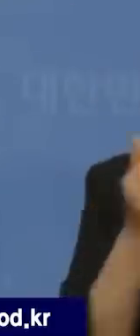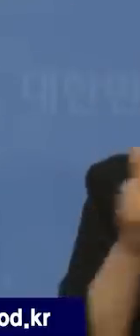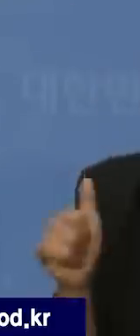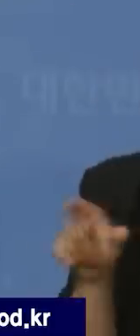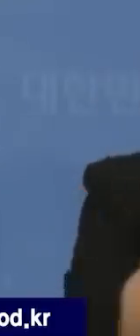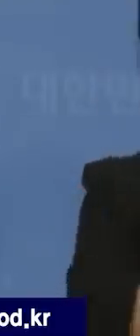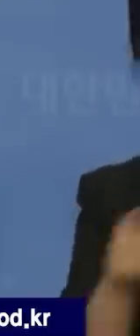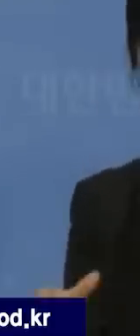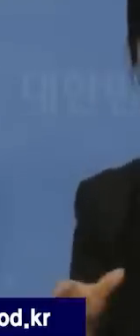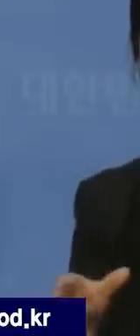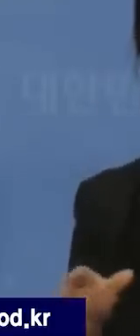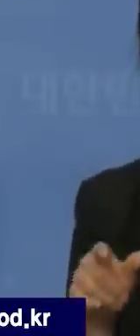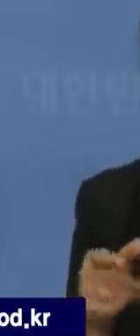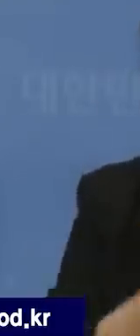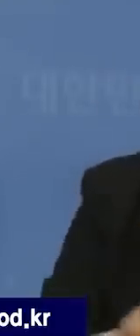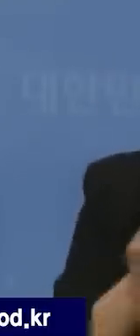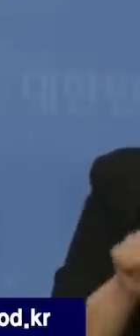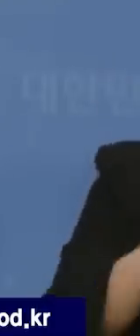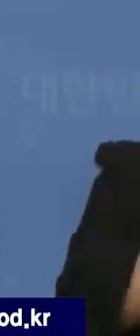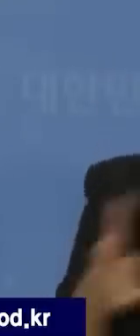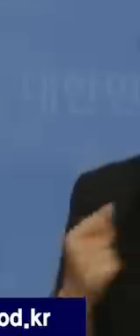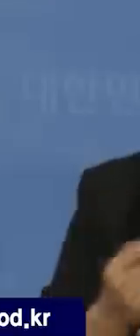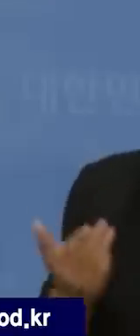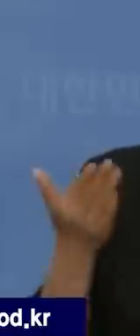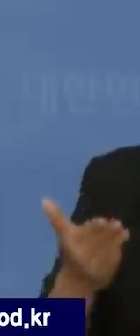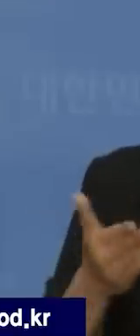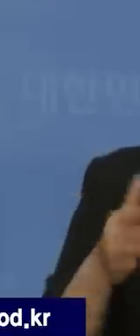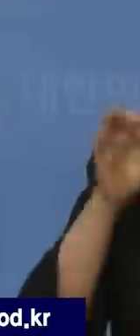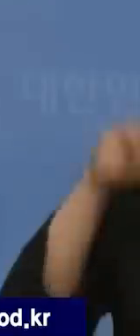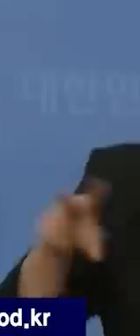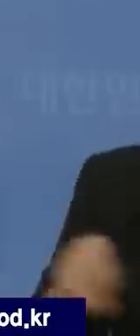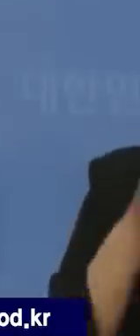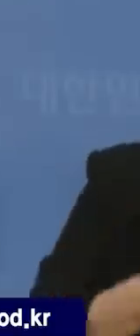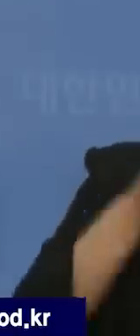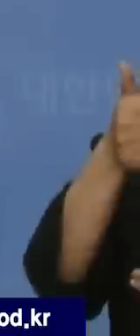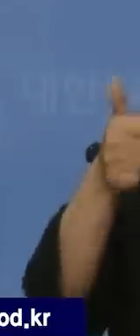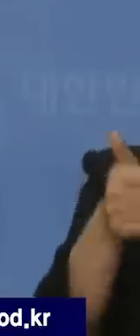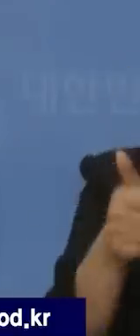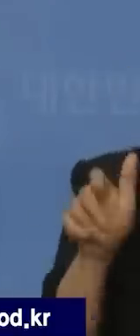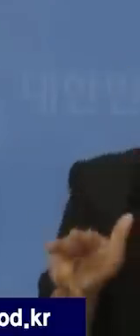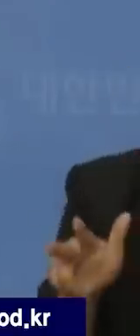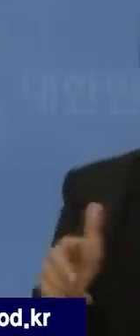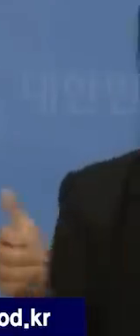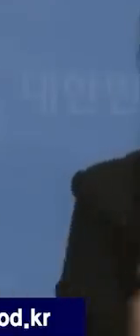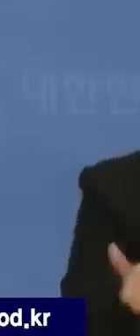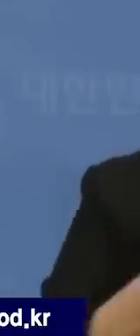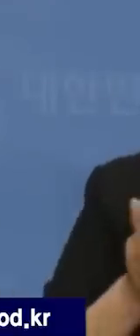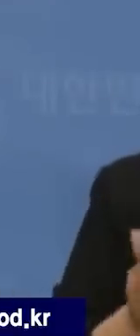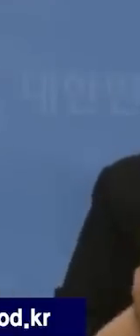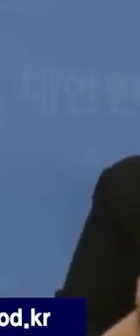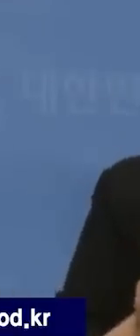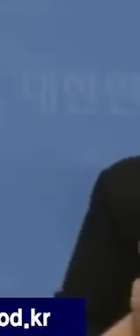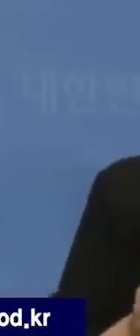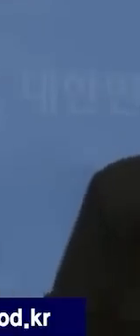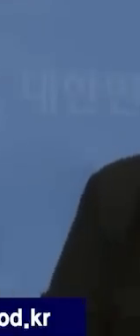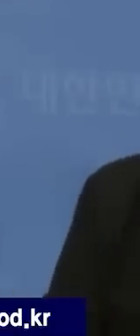국민의 불신을 극에 달하게 만든 유병호 사무총장을 즉각 경질하기 바랍니다.